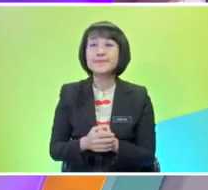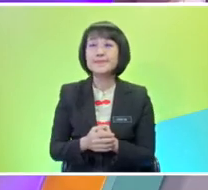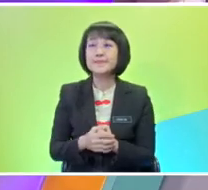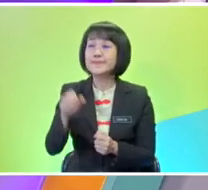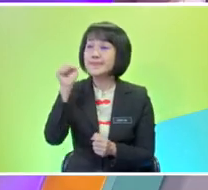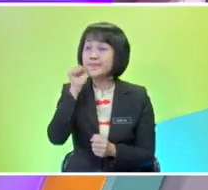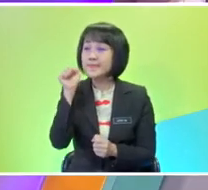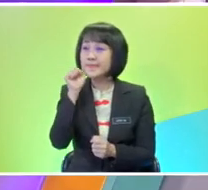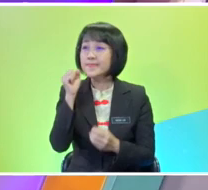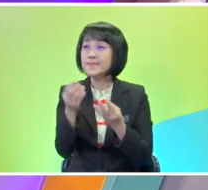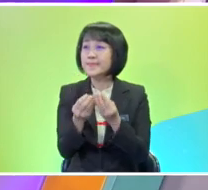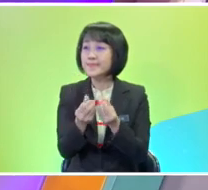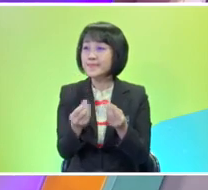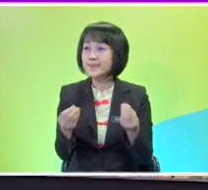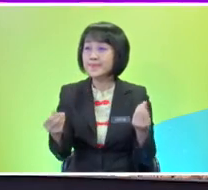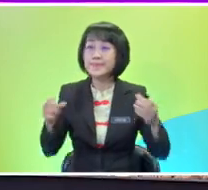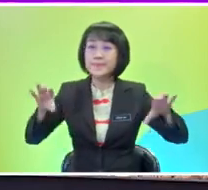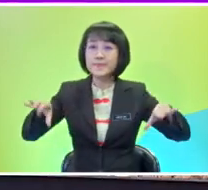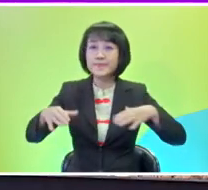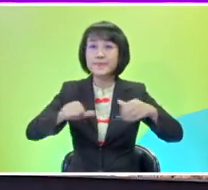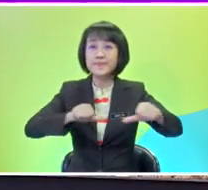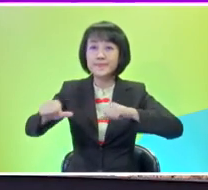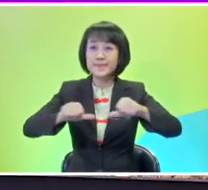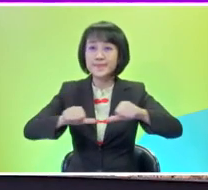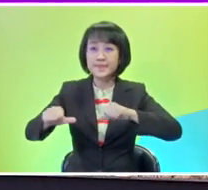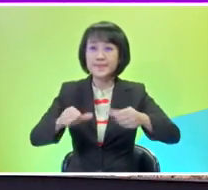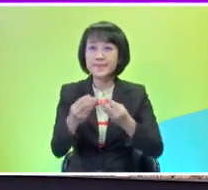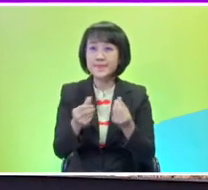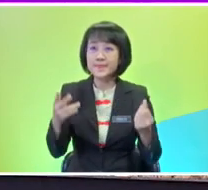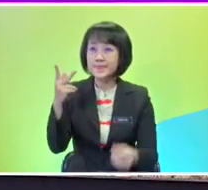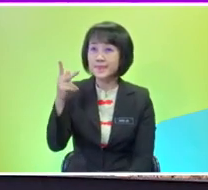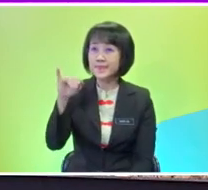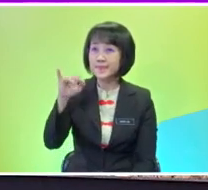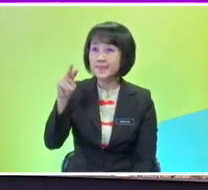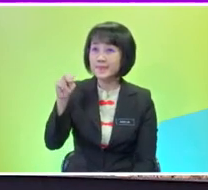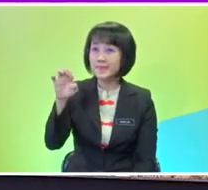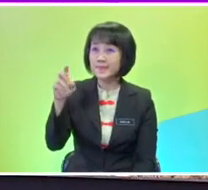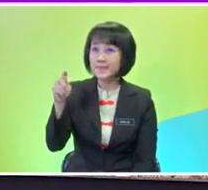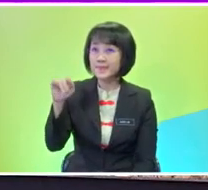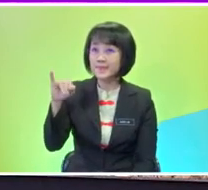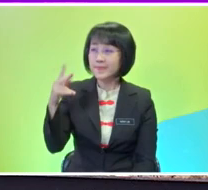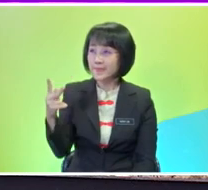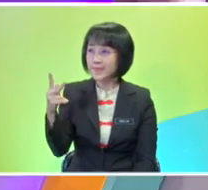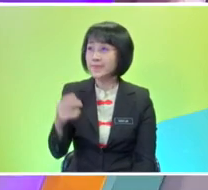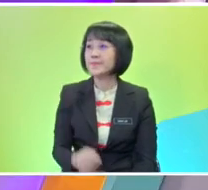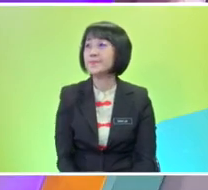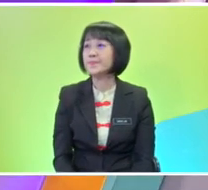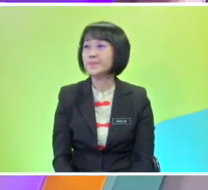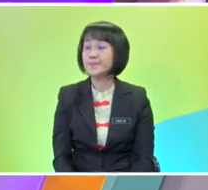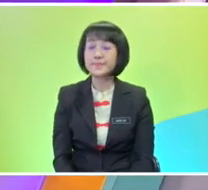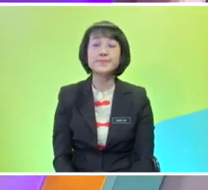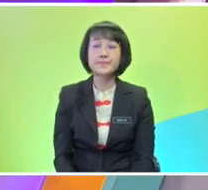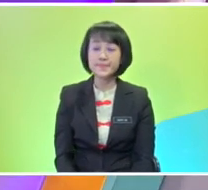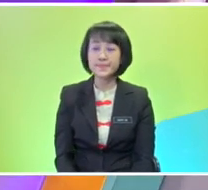membuat activity yaitu fasih kinetik Oke Dodo nih Jadi pasir aku cuma BB Z dia pas itu dia tidak melekat